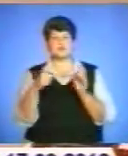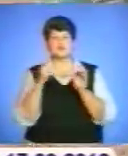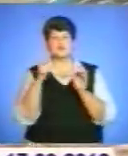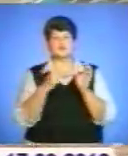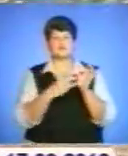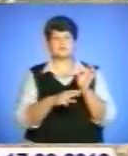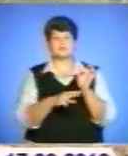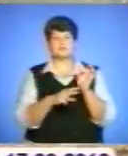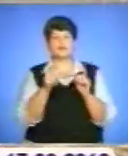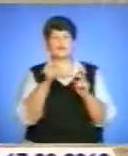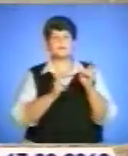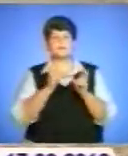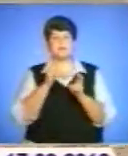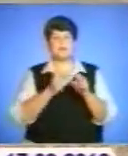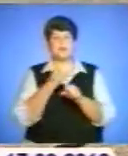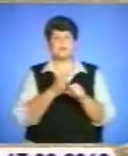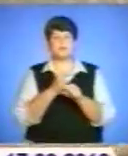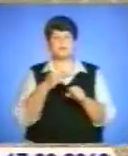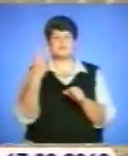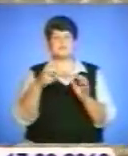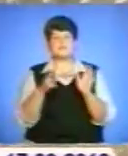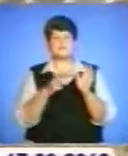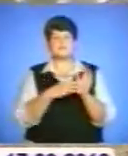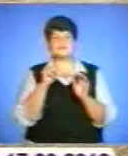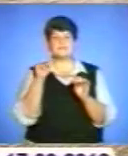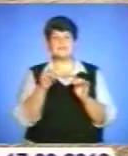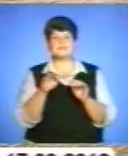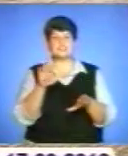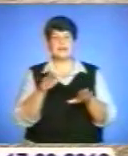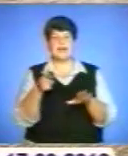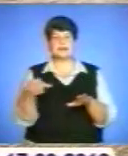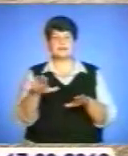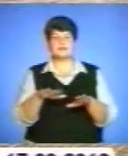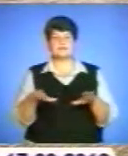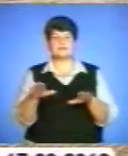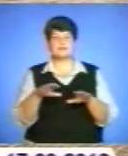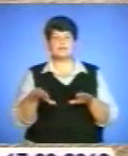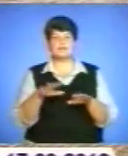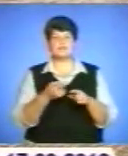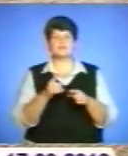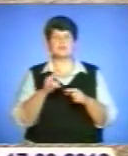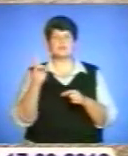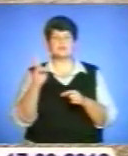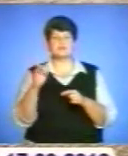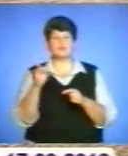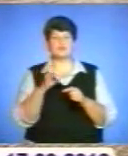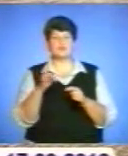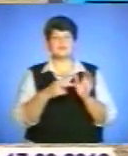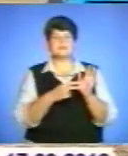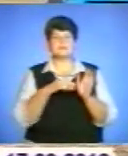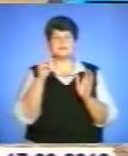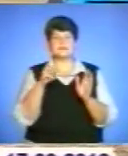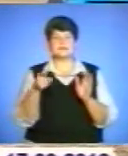150-180. Його підприємство обробляє 28 тисяч гектарів землі. З них у Кременецькому районі 7 тисяч гектарів. Керівник